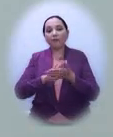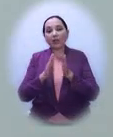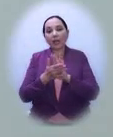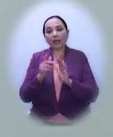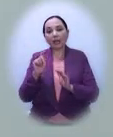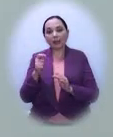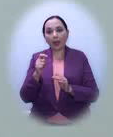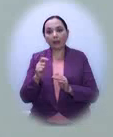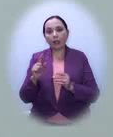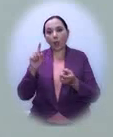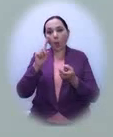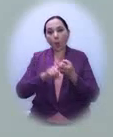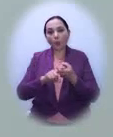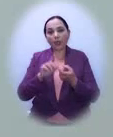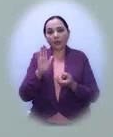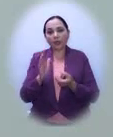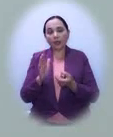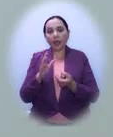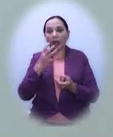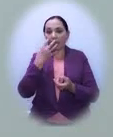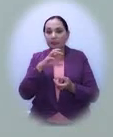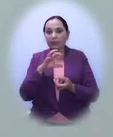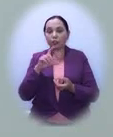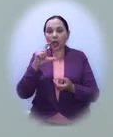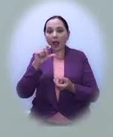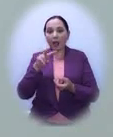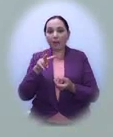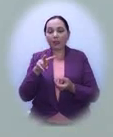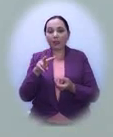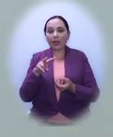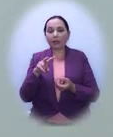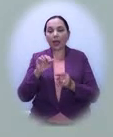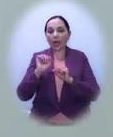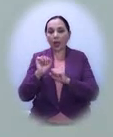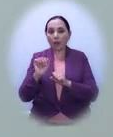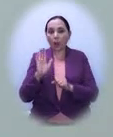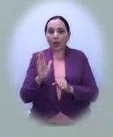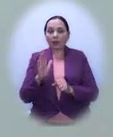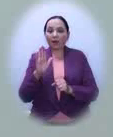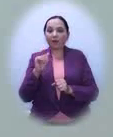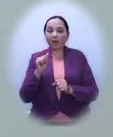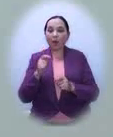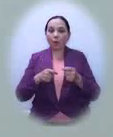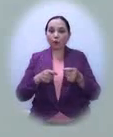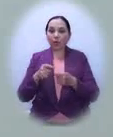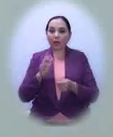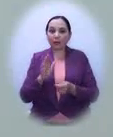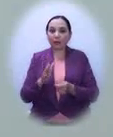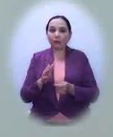vaziyatlar kalitiga o'rnatilgan qizdirish elementlarini himoyalaydi va boshqaradi.